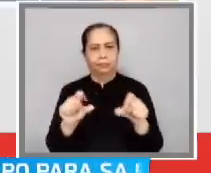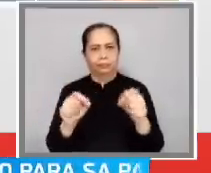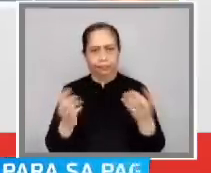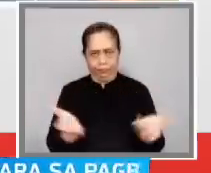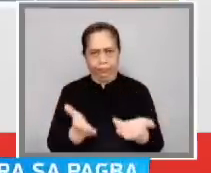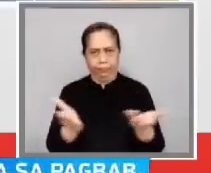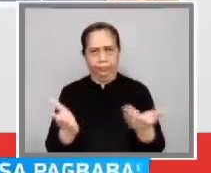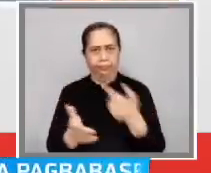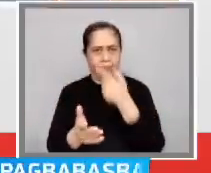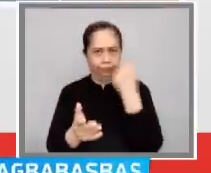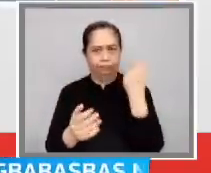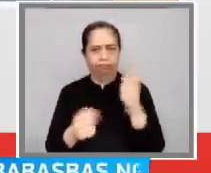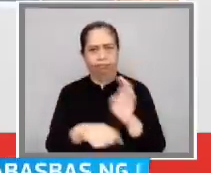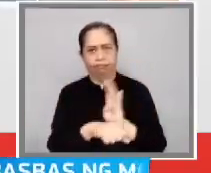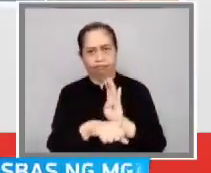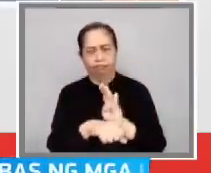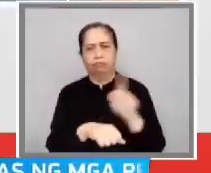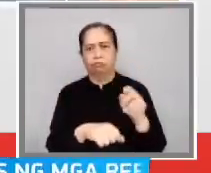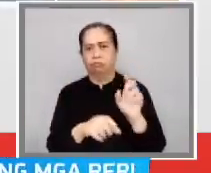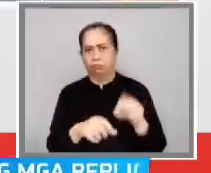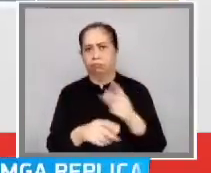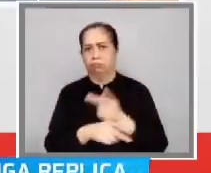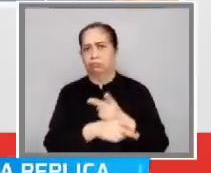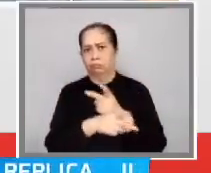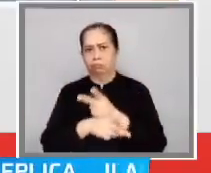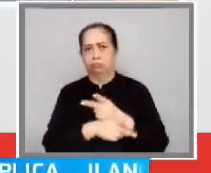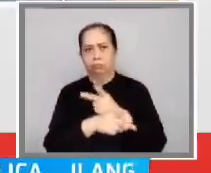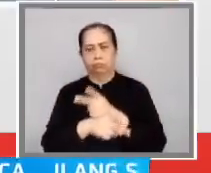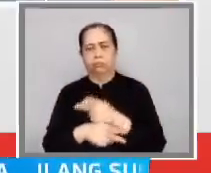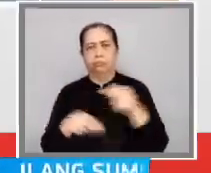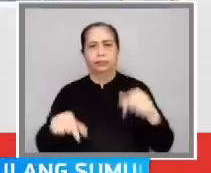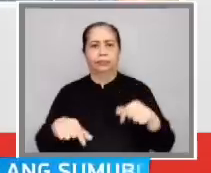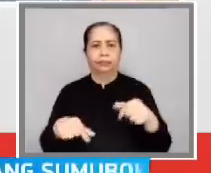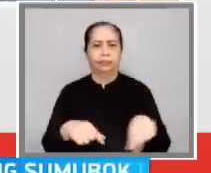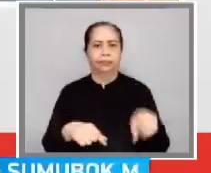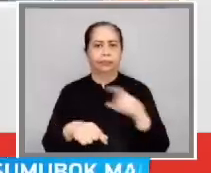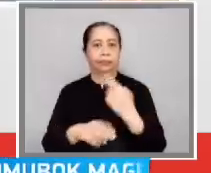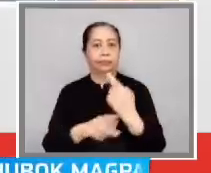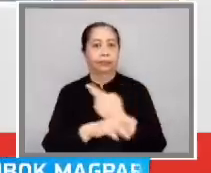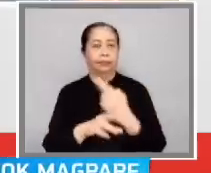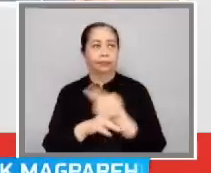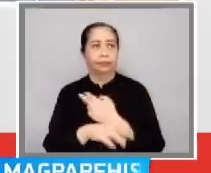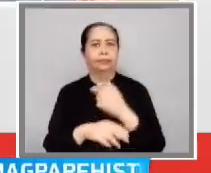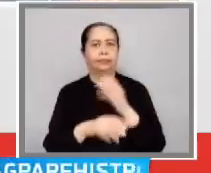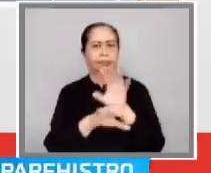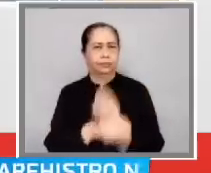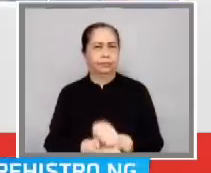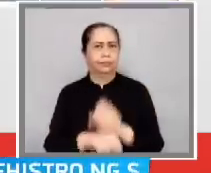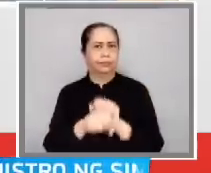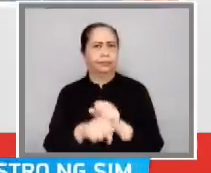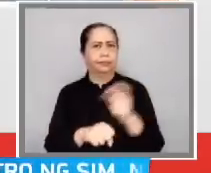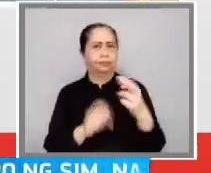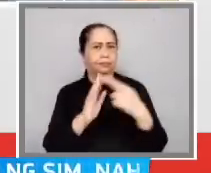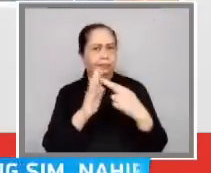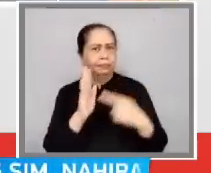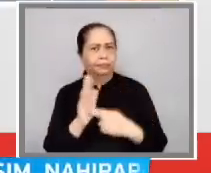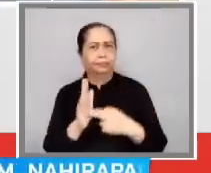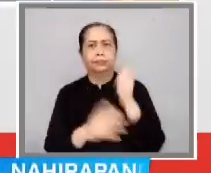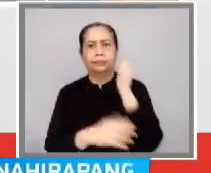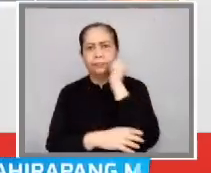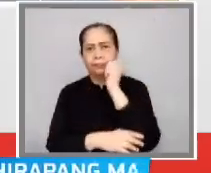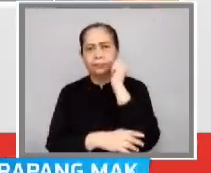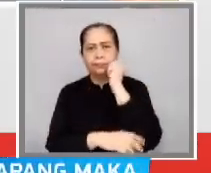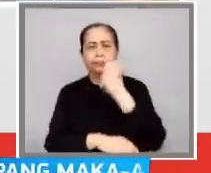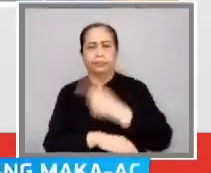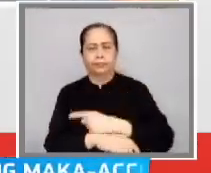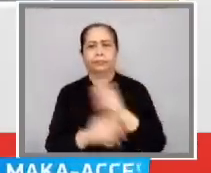dahil sa kanilang industriya, kanilang mga paninda, yung nandito. Yung mga regular measures na taong-taong ipinapatupad or everyday ipinapatupad